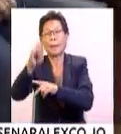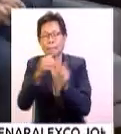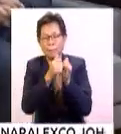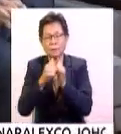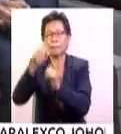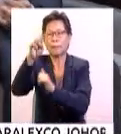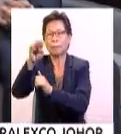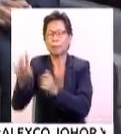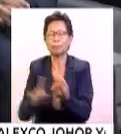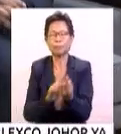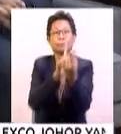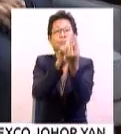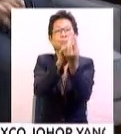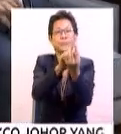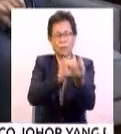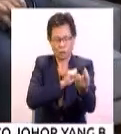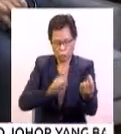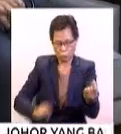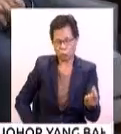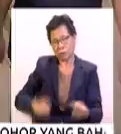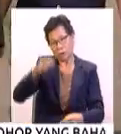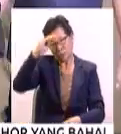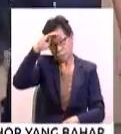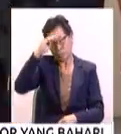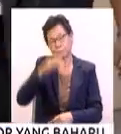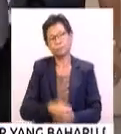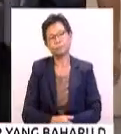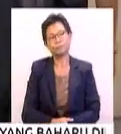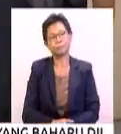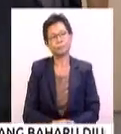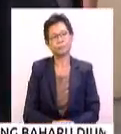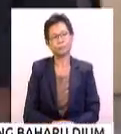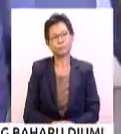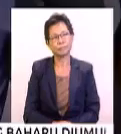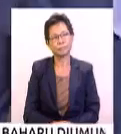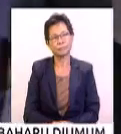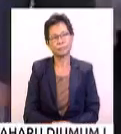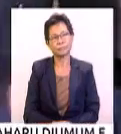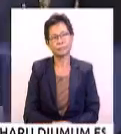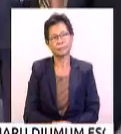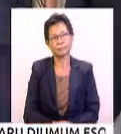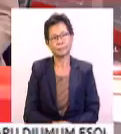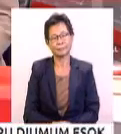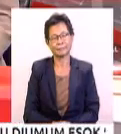Besar menghadap Sultan Johor di Istana Pasir Pelangi.